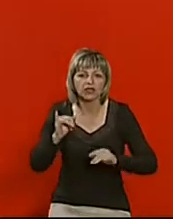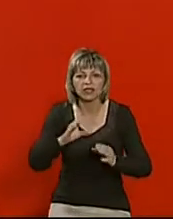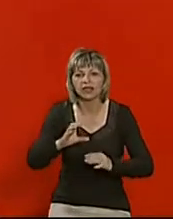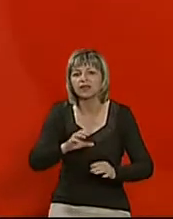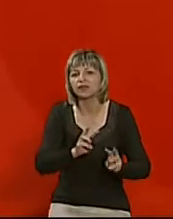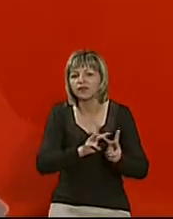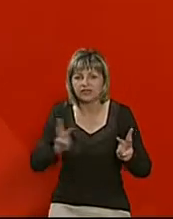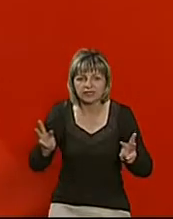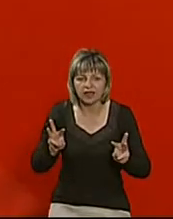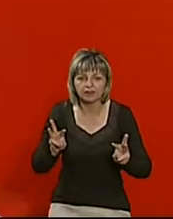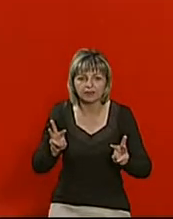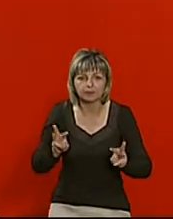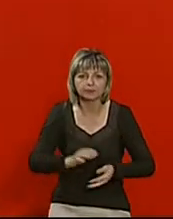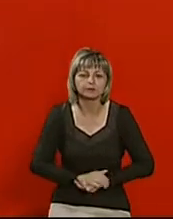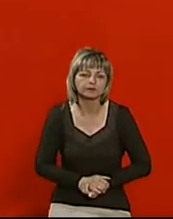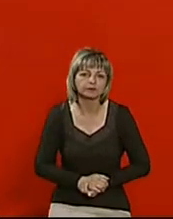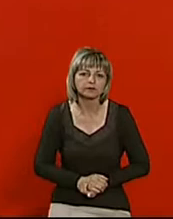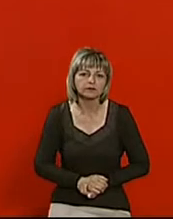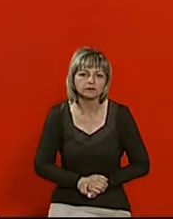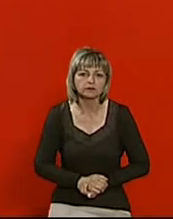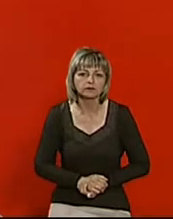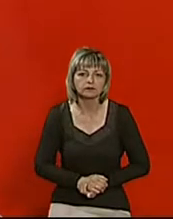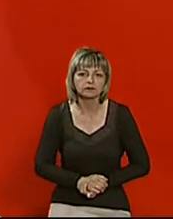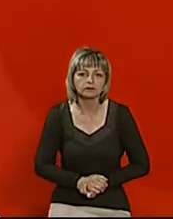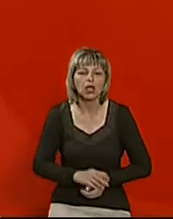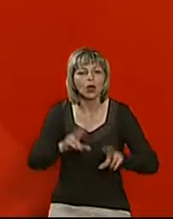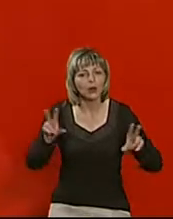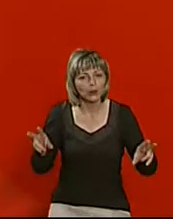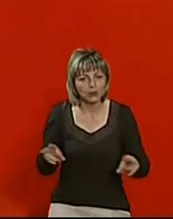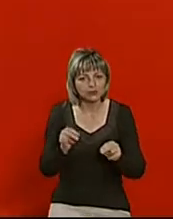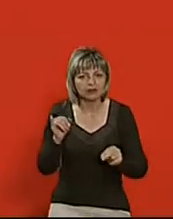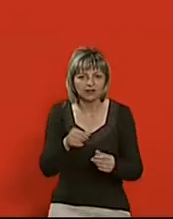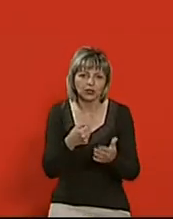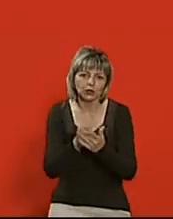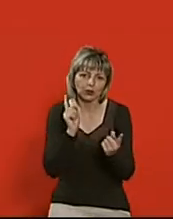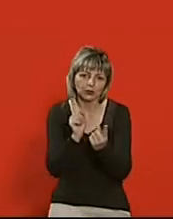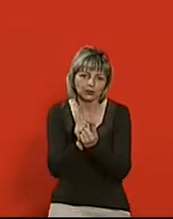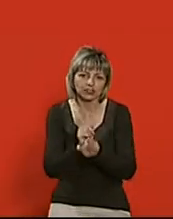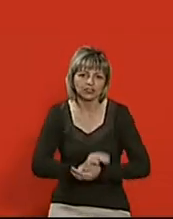UA Волинь за адресою vo.suspilne.media. Успіхів та до зустрічі!